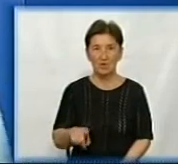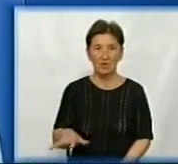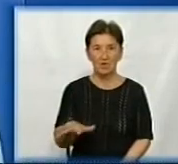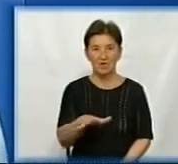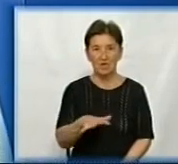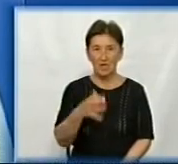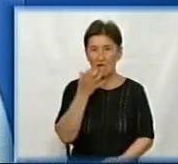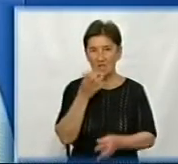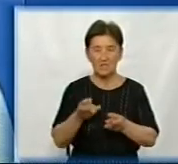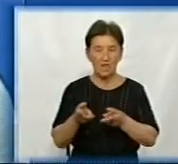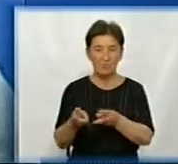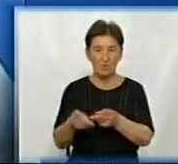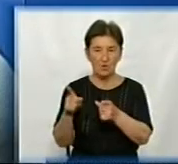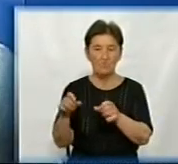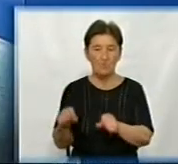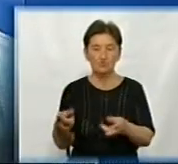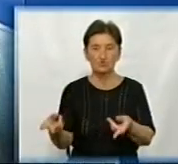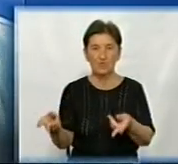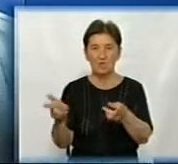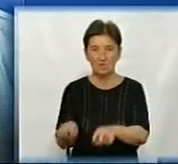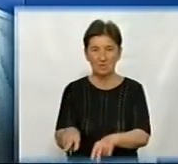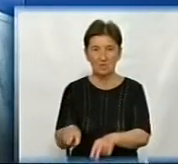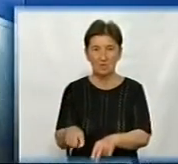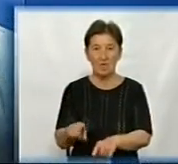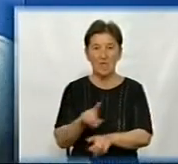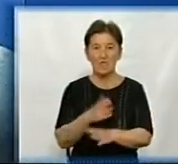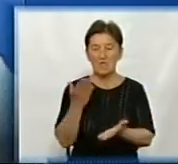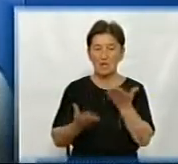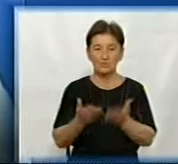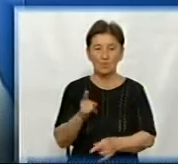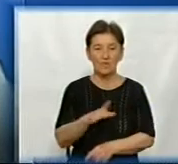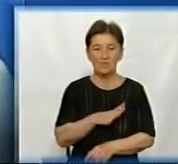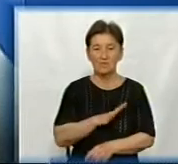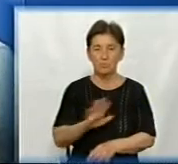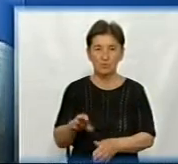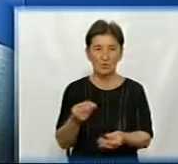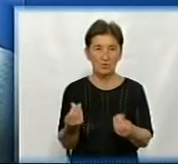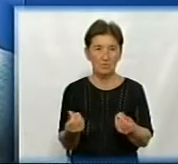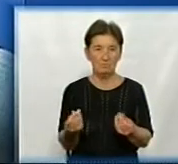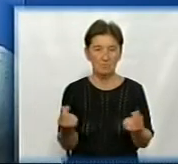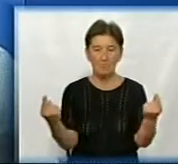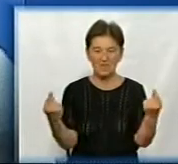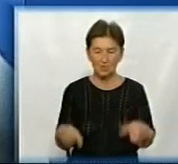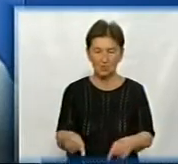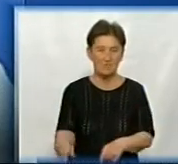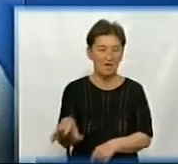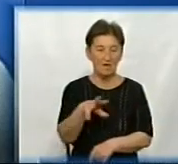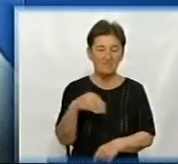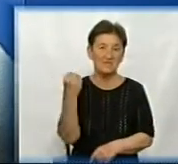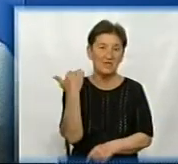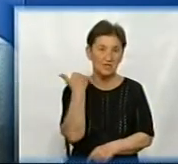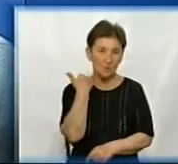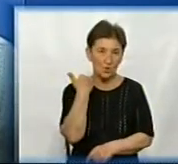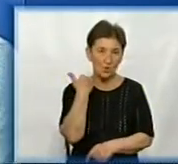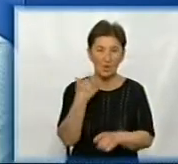міг залишитися, якби не було справи про банкрутство, да, але б тоді це було б несправедливо, тому що всі борги